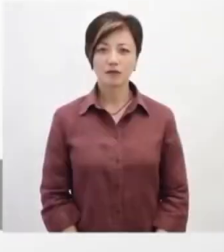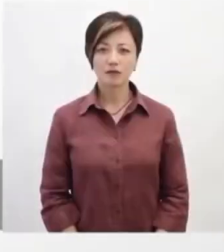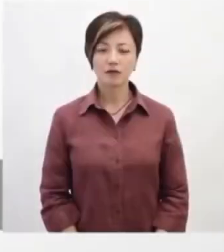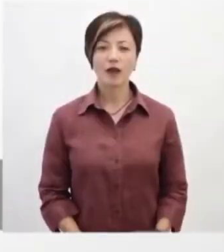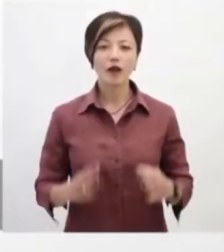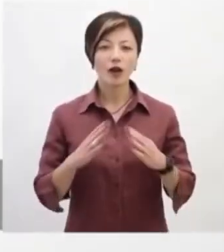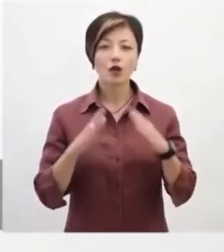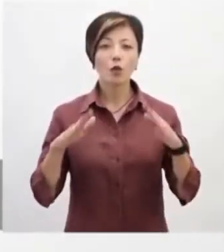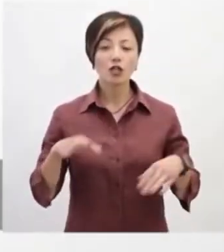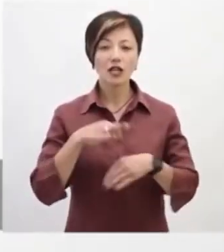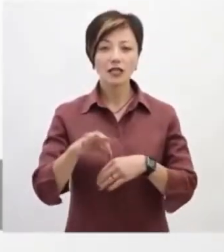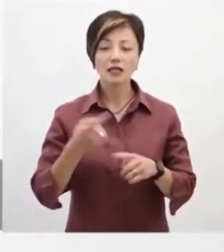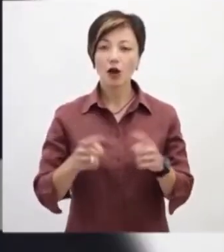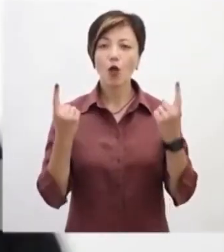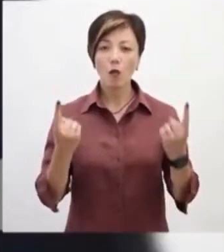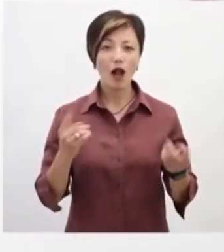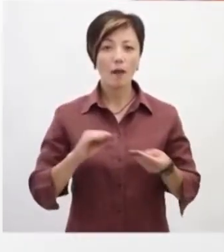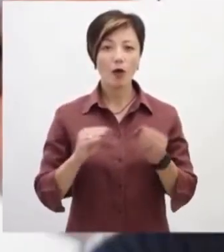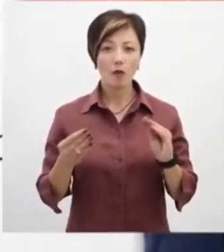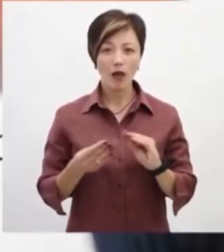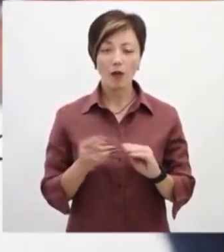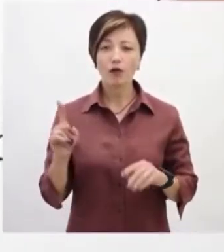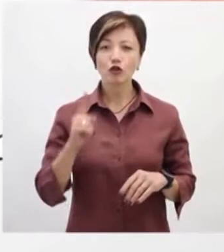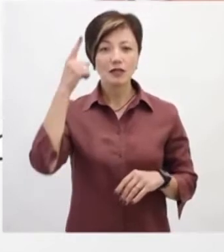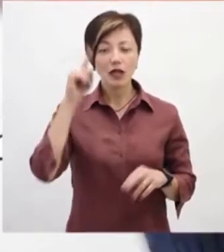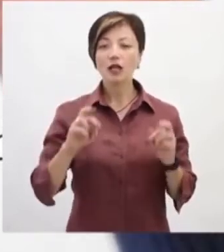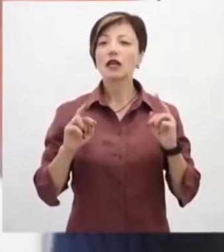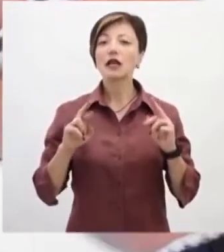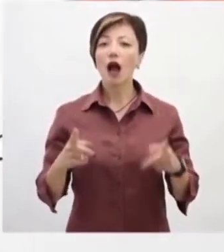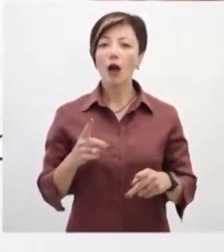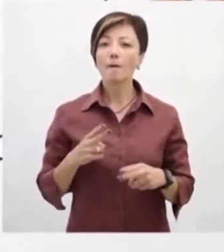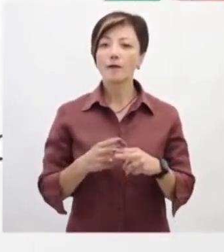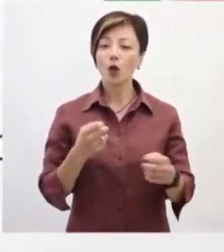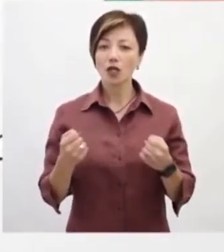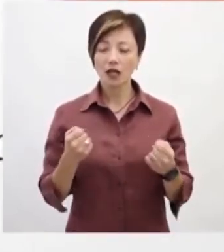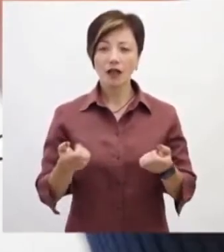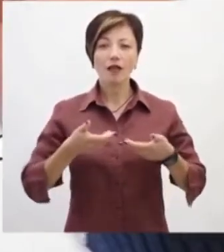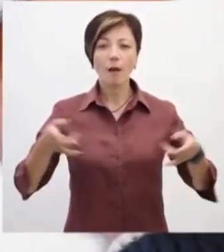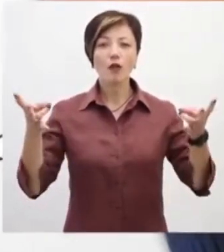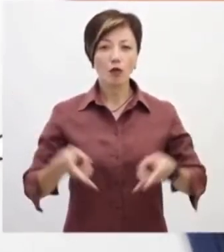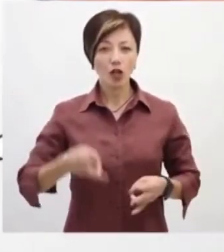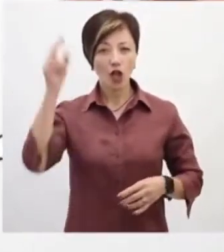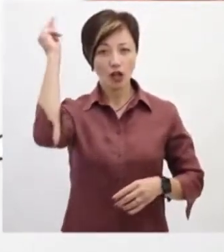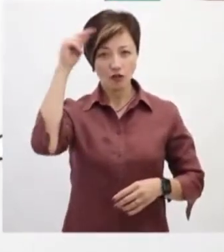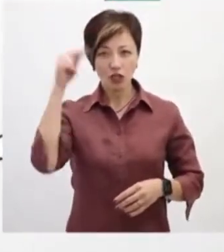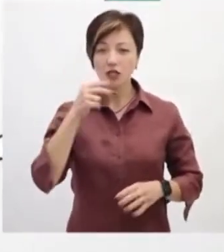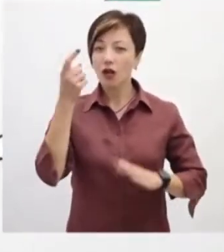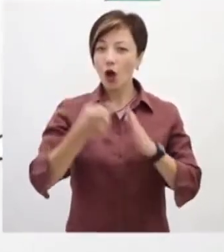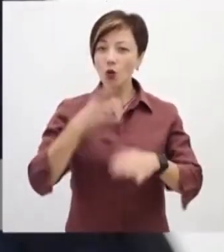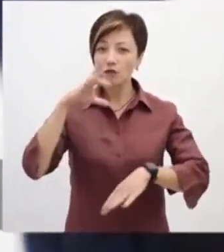Домашнє насильство – це глобальна проблема, і щоб знати, як їй протидіяти, нам необхідно навчитися її